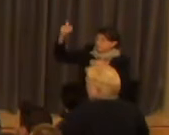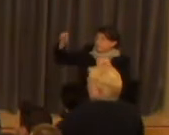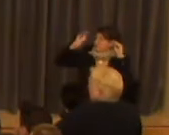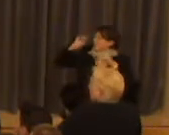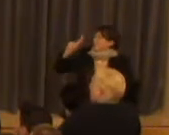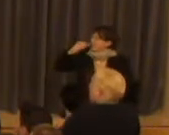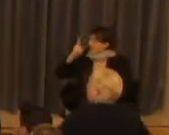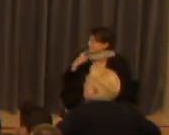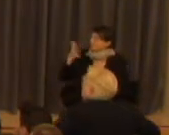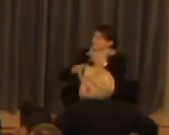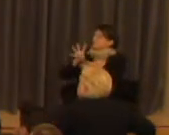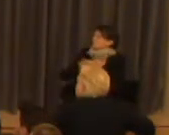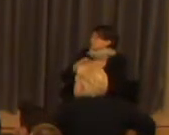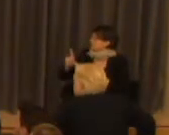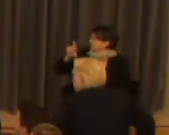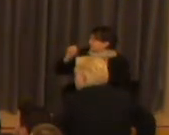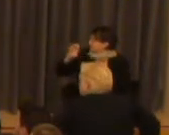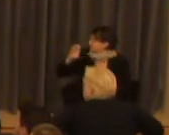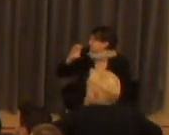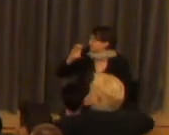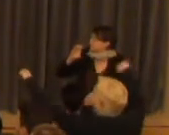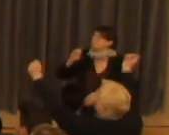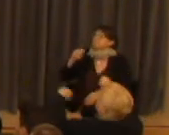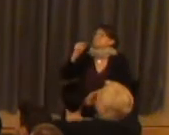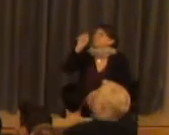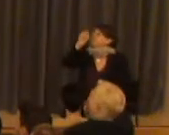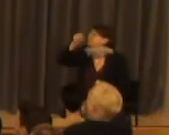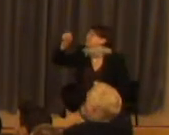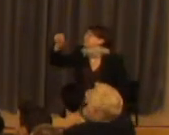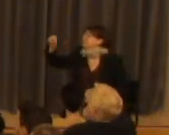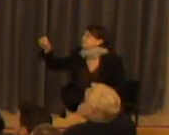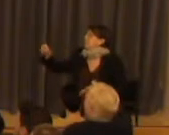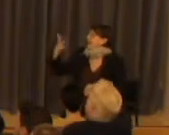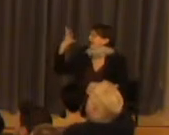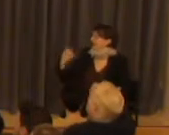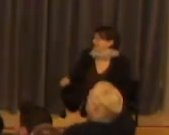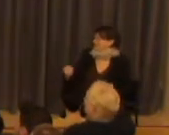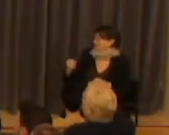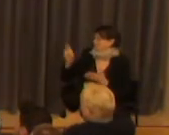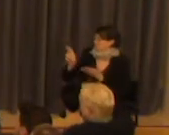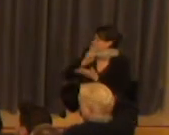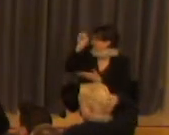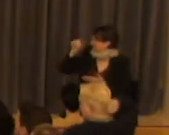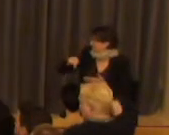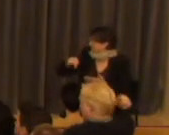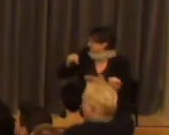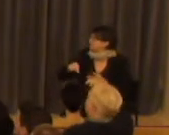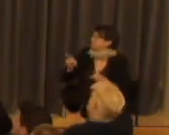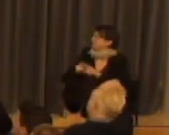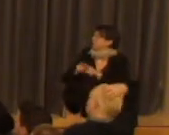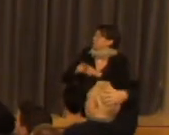Els estudiants d'aquest curs ja sou professors de llengua de signes catalana. Alguns de vosaltres ja